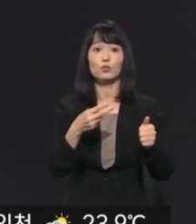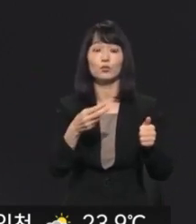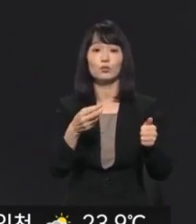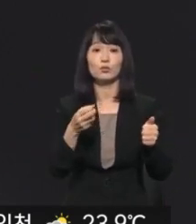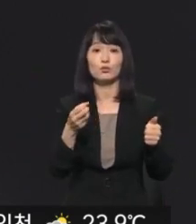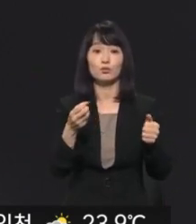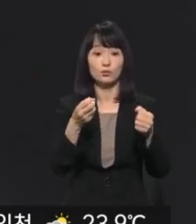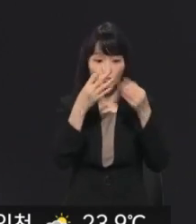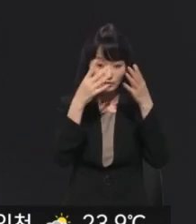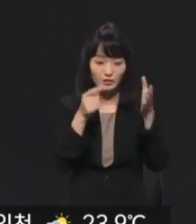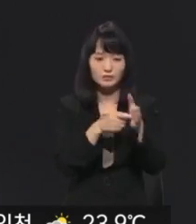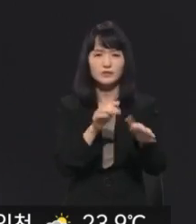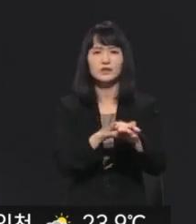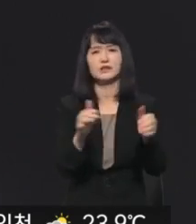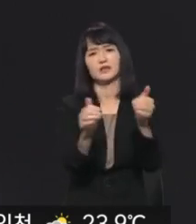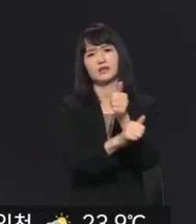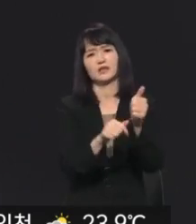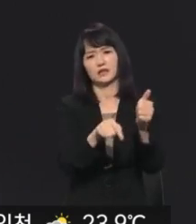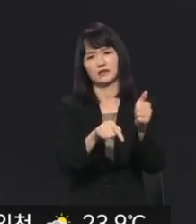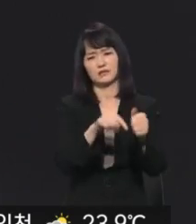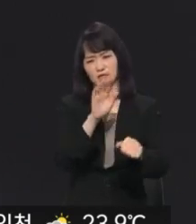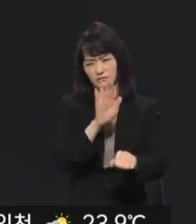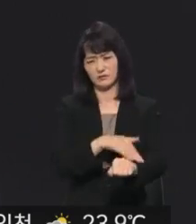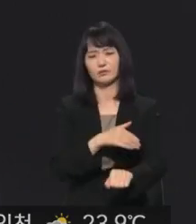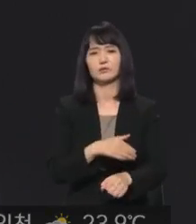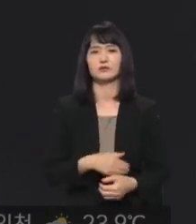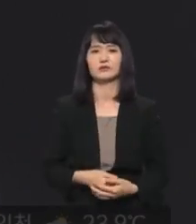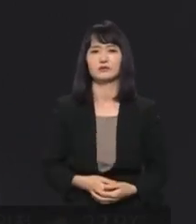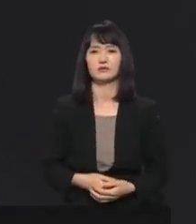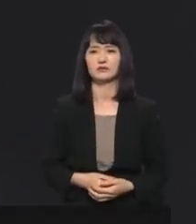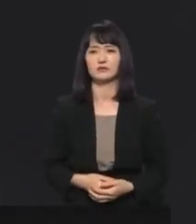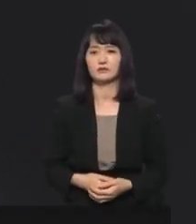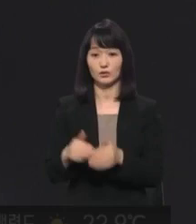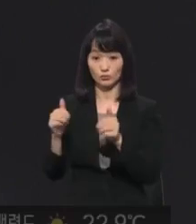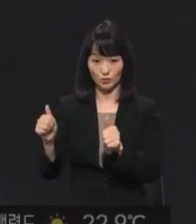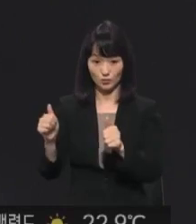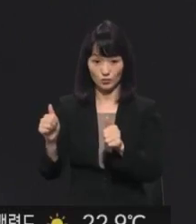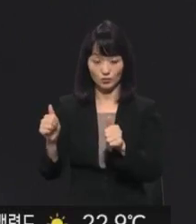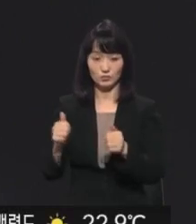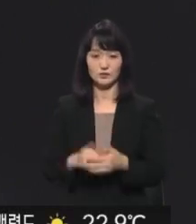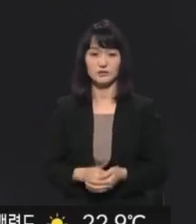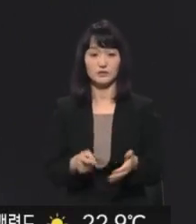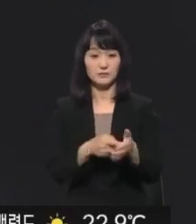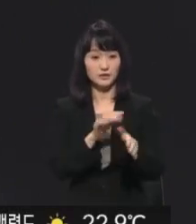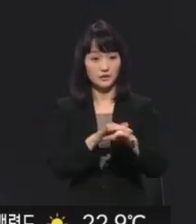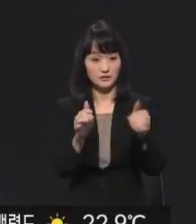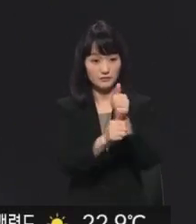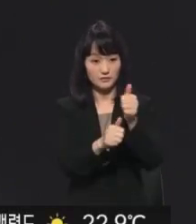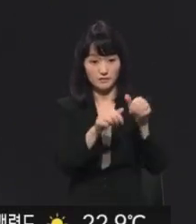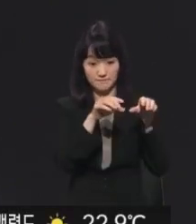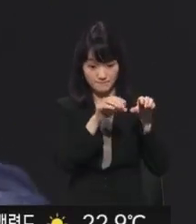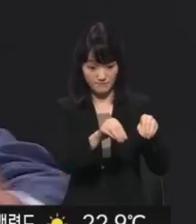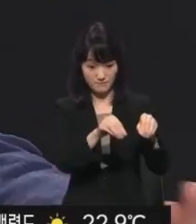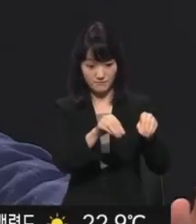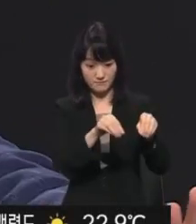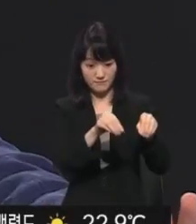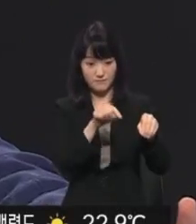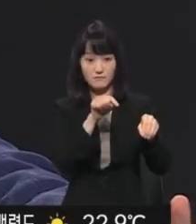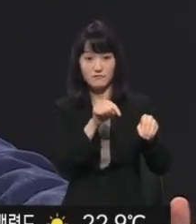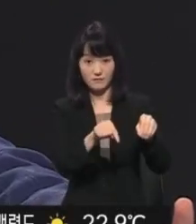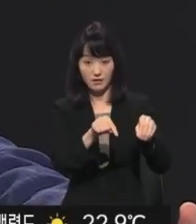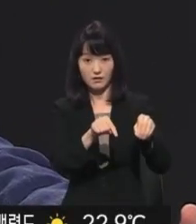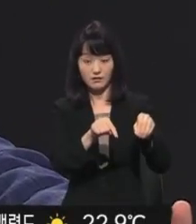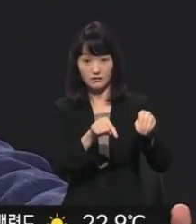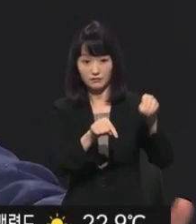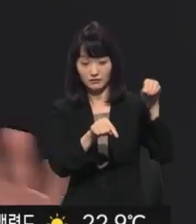적으로 이건 말이 안 된다고 생각할 당연히 되요 그러니까 아니 가처분 인용 돼서 이준석 집회가 명예롭게 정당함 입증되고 테러를 여러 줬으면